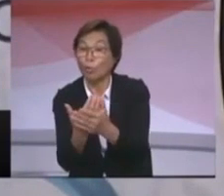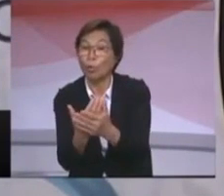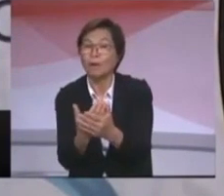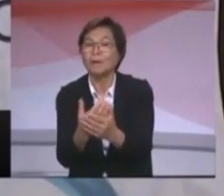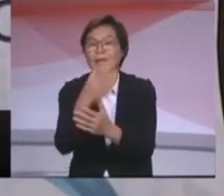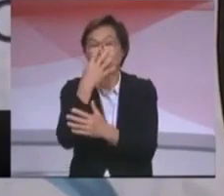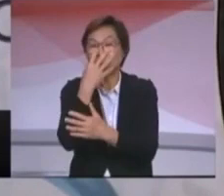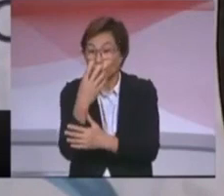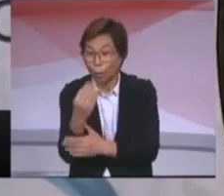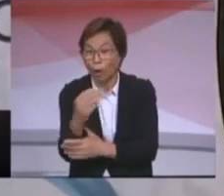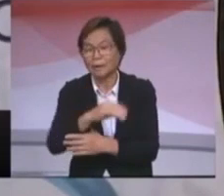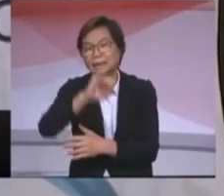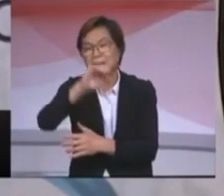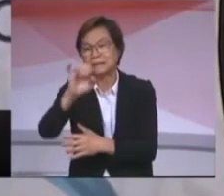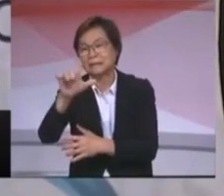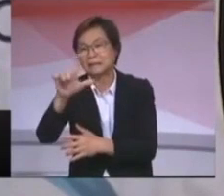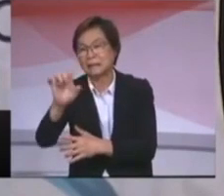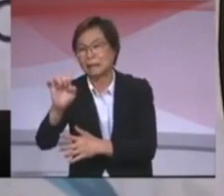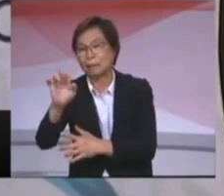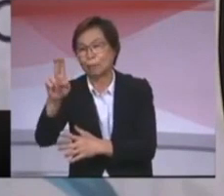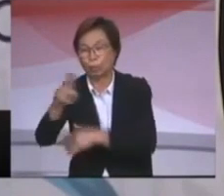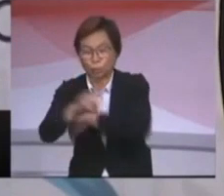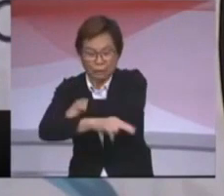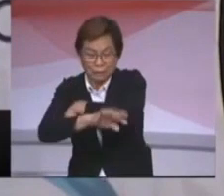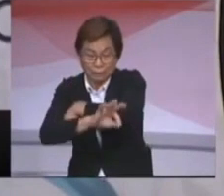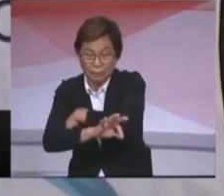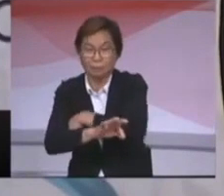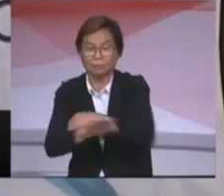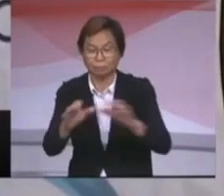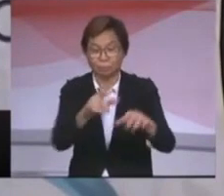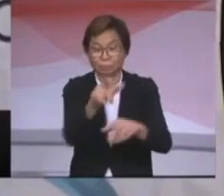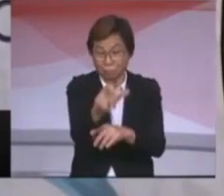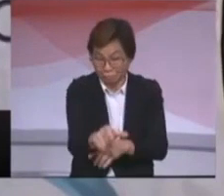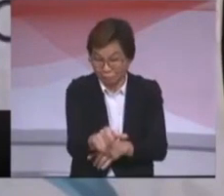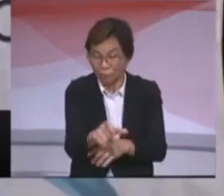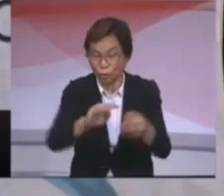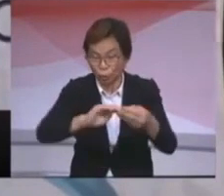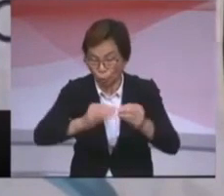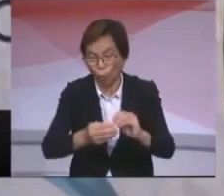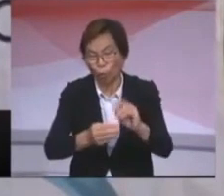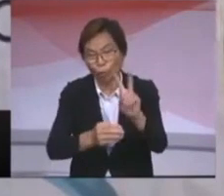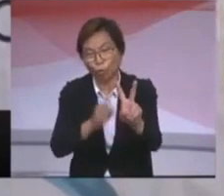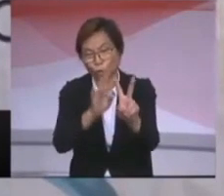daerah Seremban dan Jelebu di Negeri Sembilan. Kes indeks bagi kluster ini iaitu kes